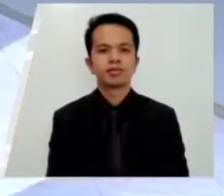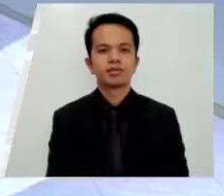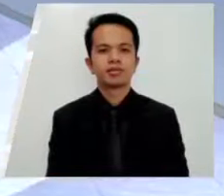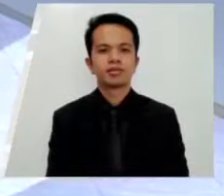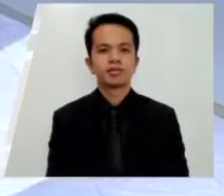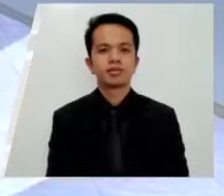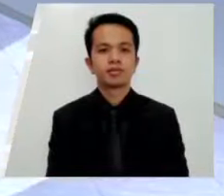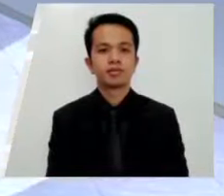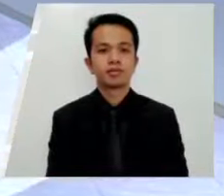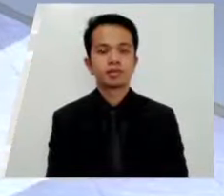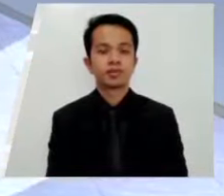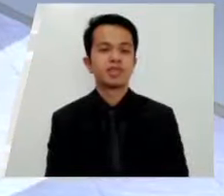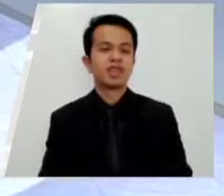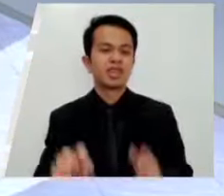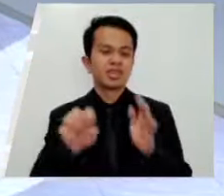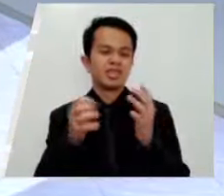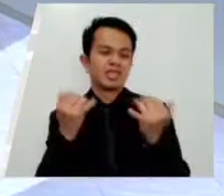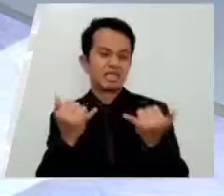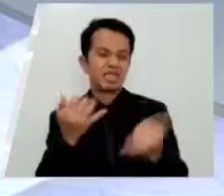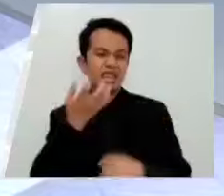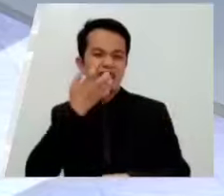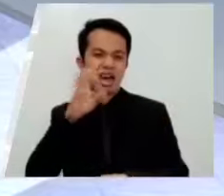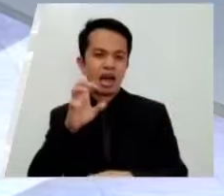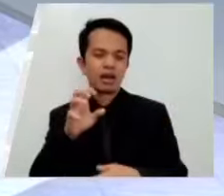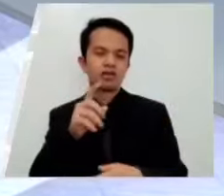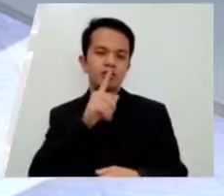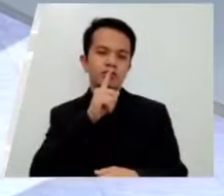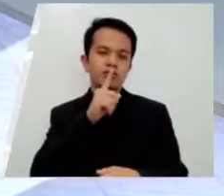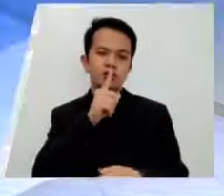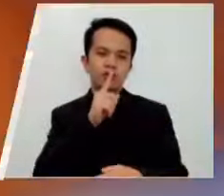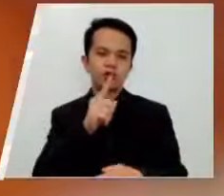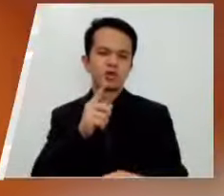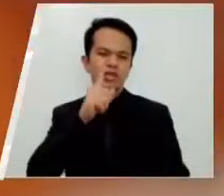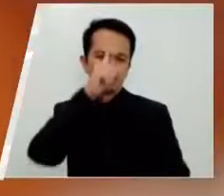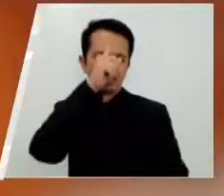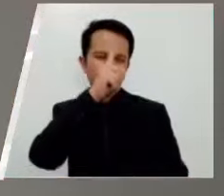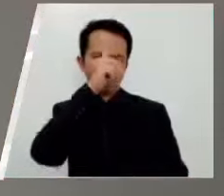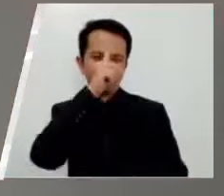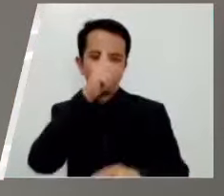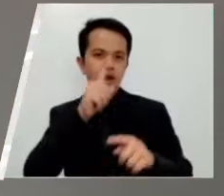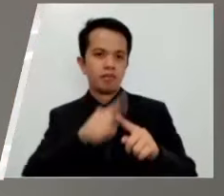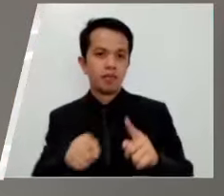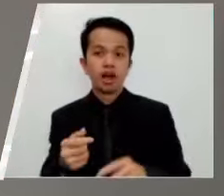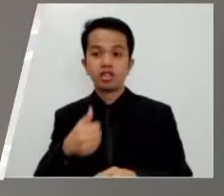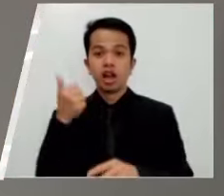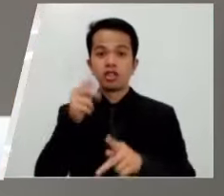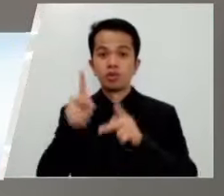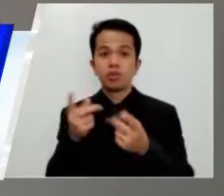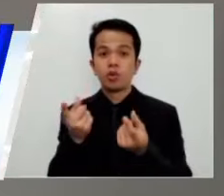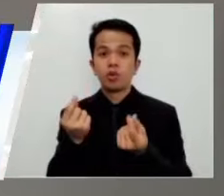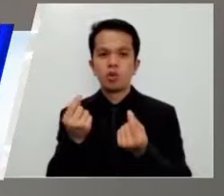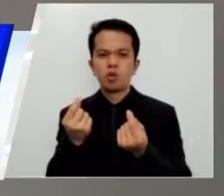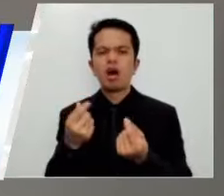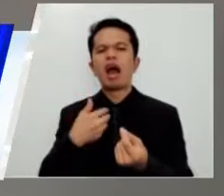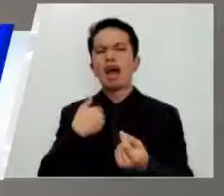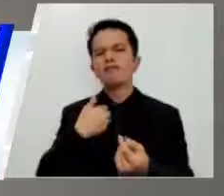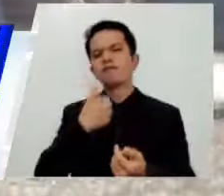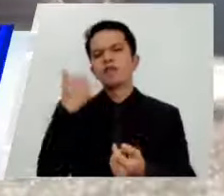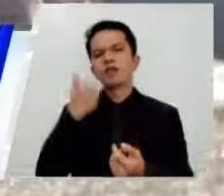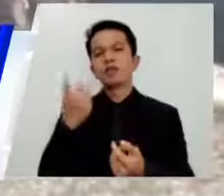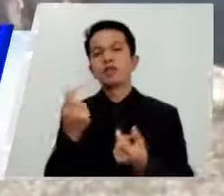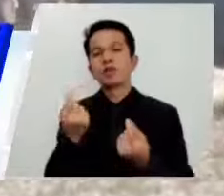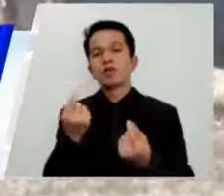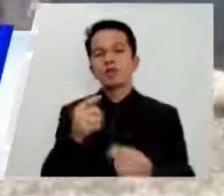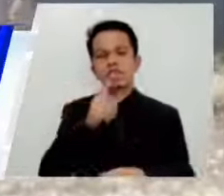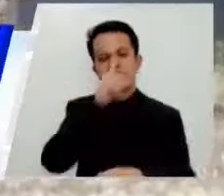Kapag matindi ang init, hindi maiwasang mainis. Pero iba ang trip ng ilang netizens. Imbes na ma-bad trip, idinaan